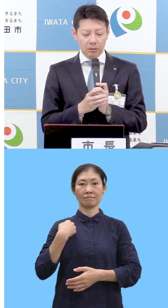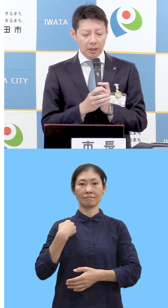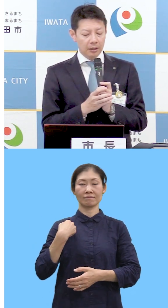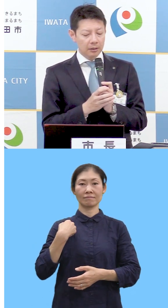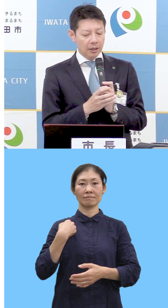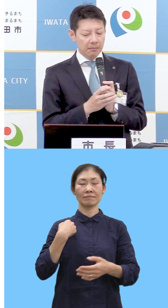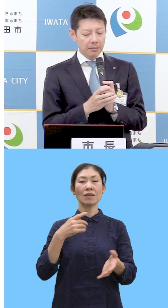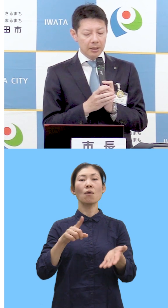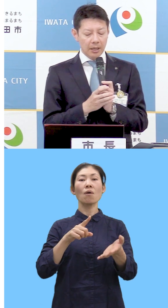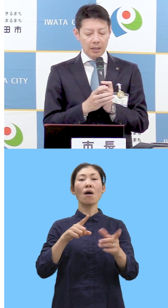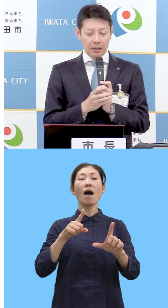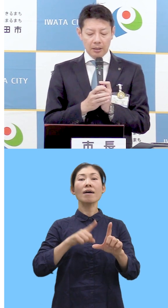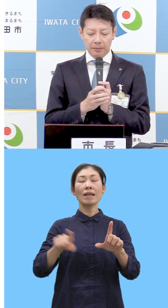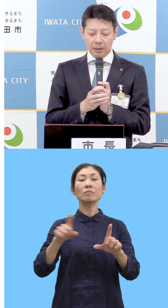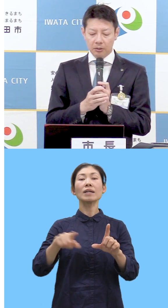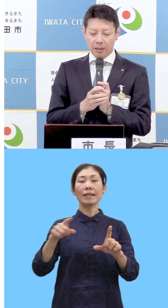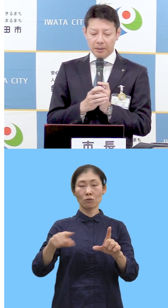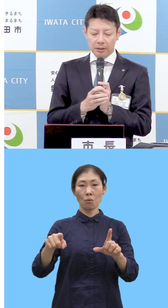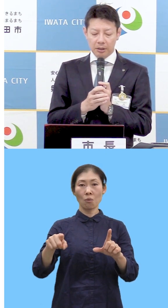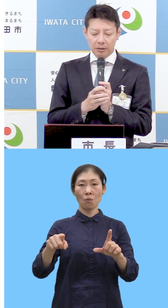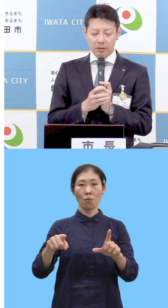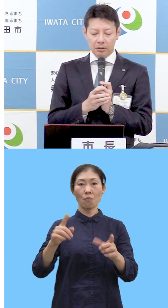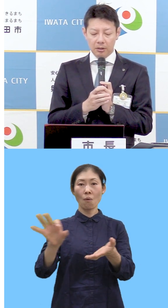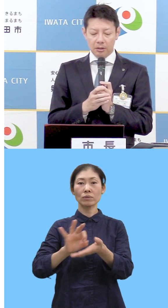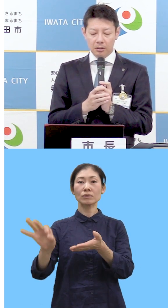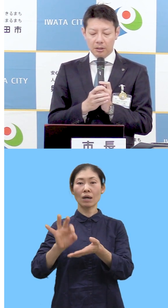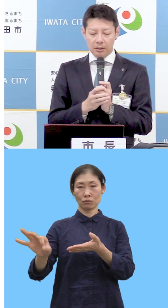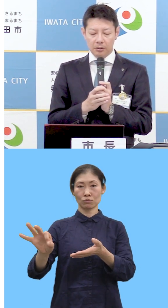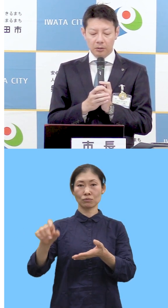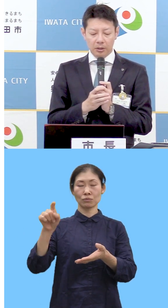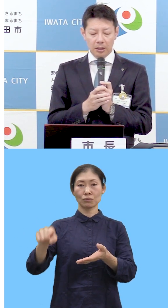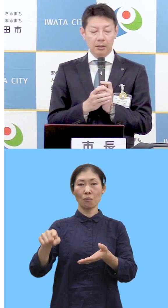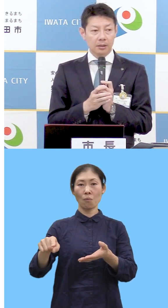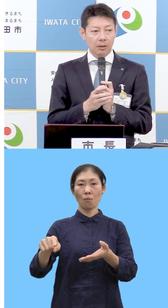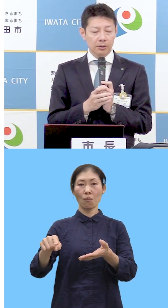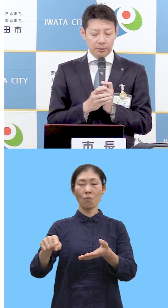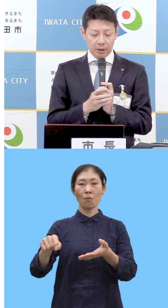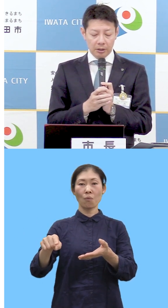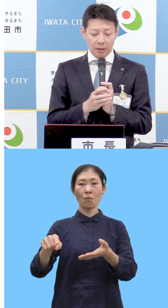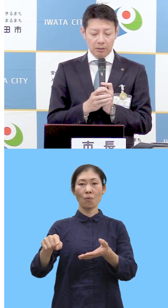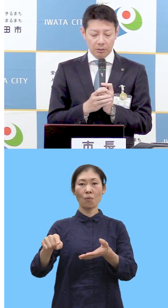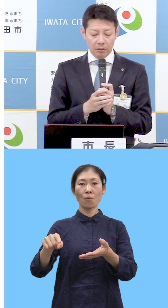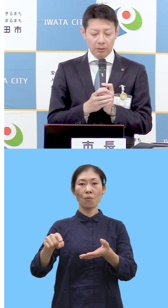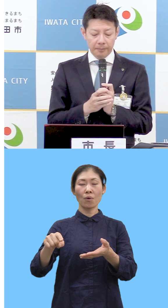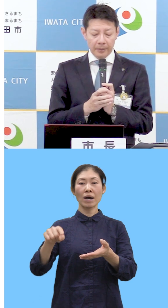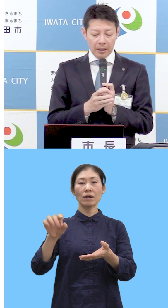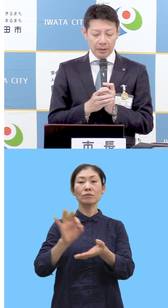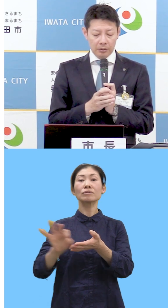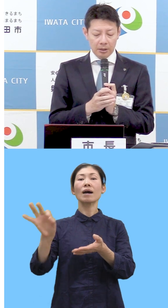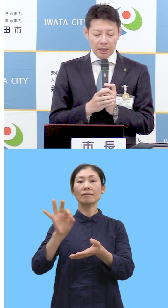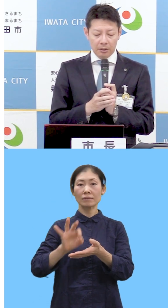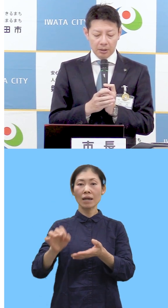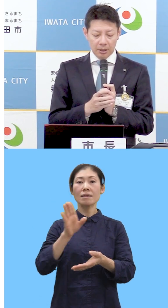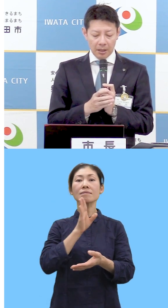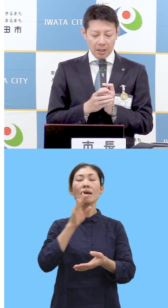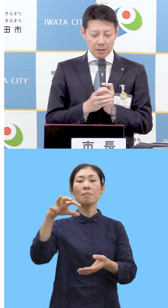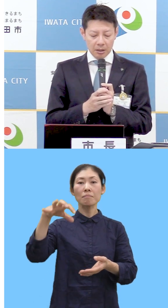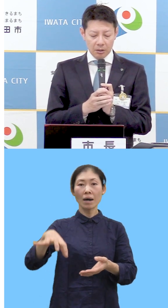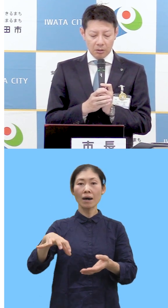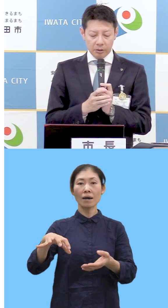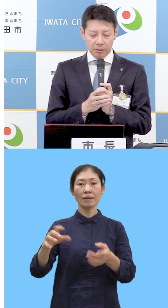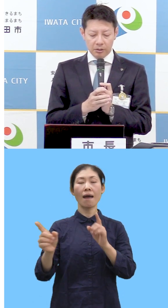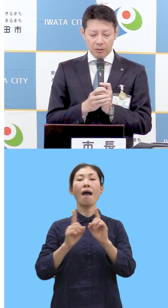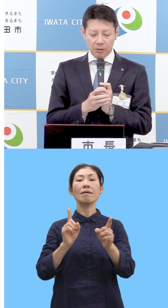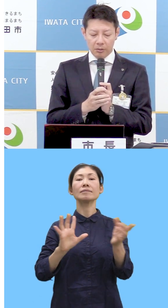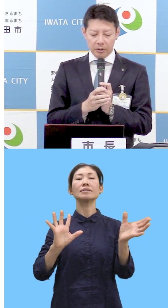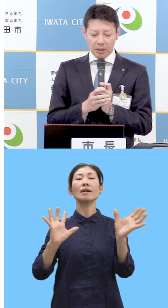るということで、現場でタブレット端末した救急活動の DX 化を促進できるということ、そして最後に自